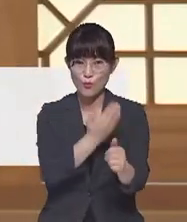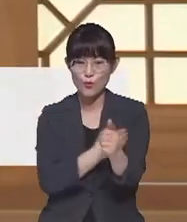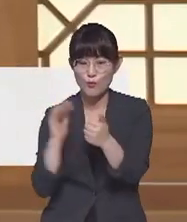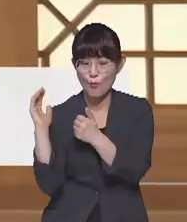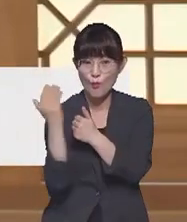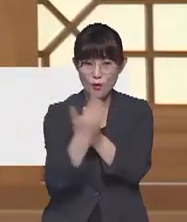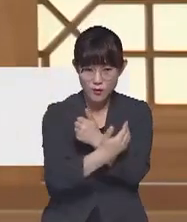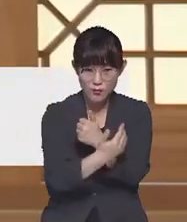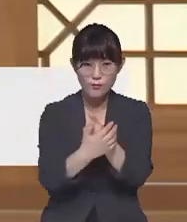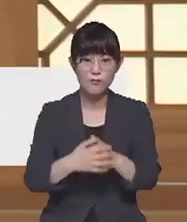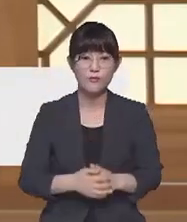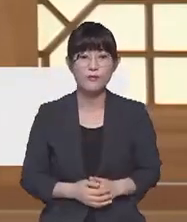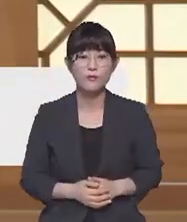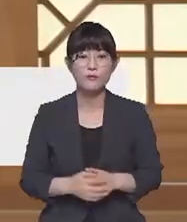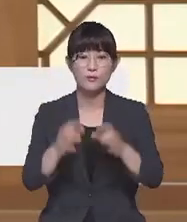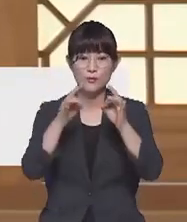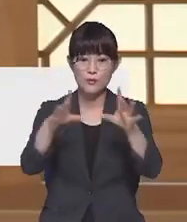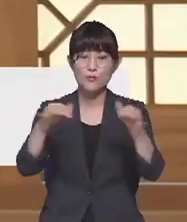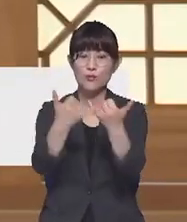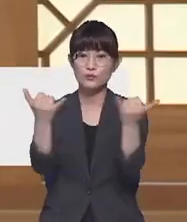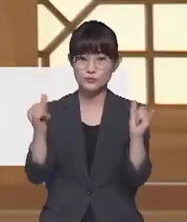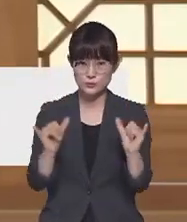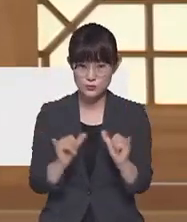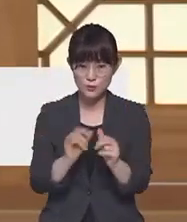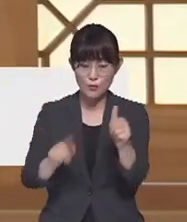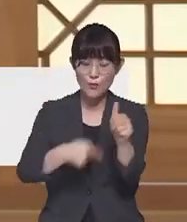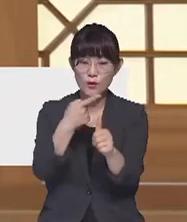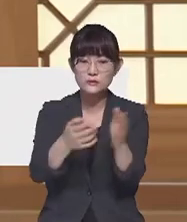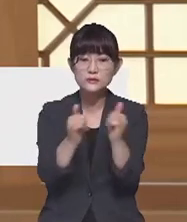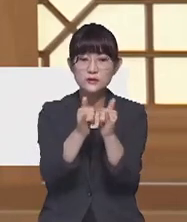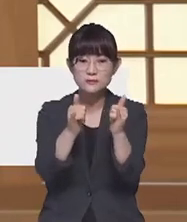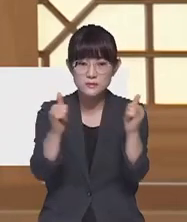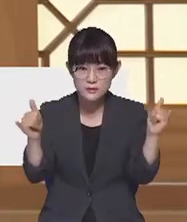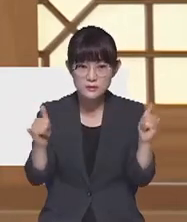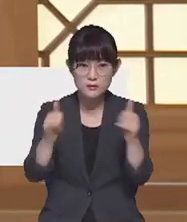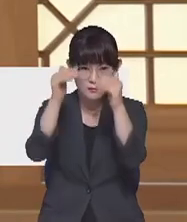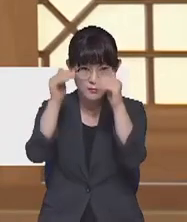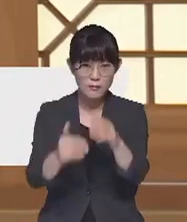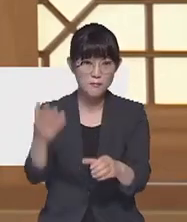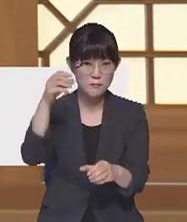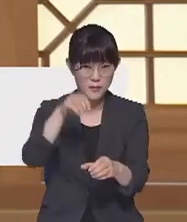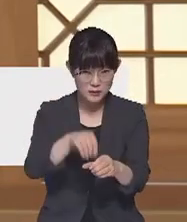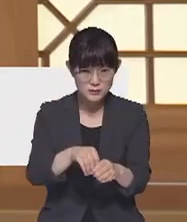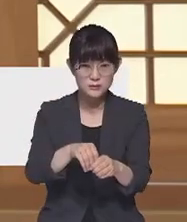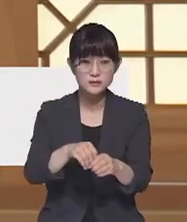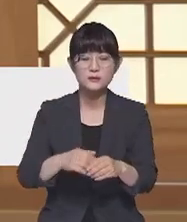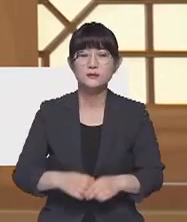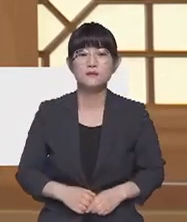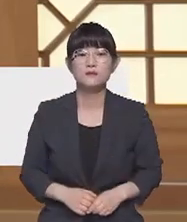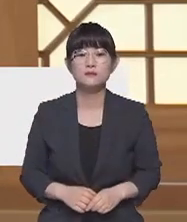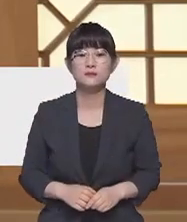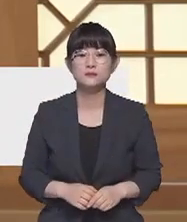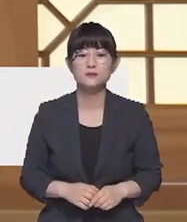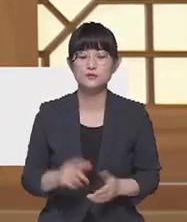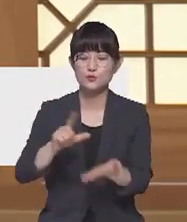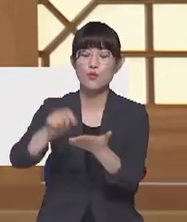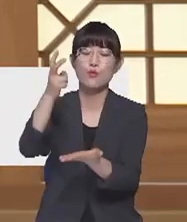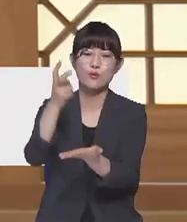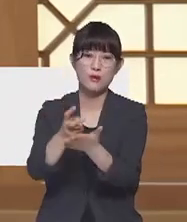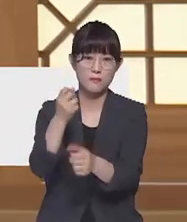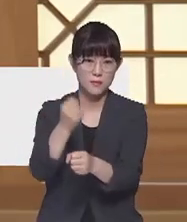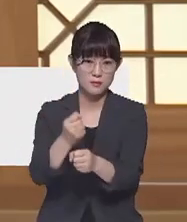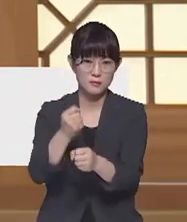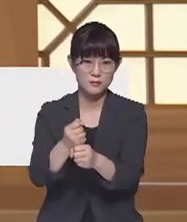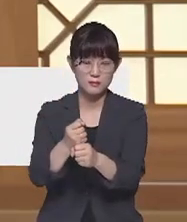보호하고 각 교육 공동체 구성원의 책무성까지를 담을 수 있는 그런 실질적인 조례로